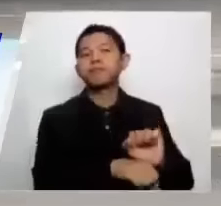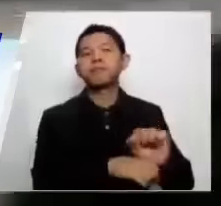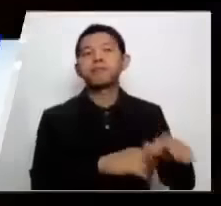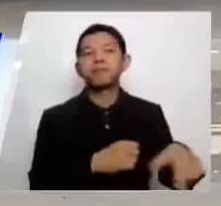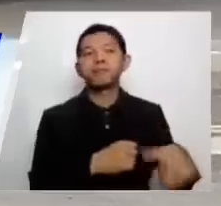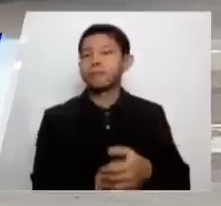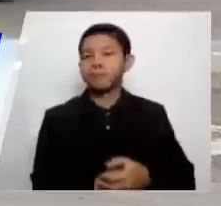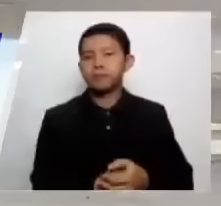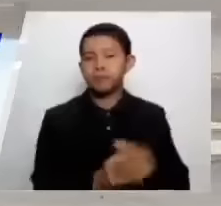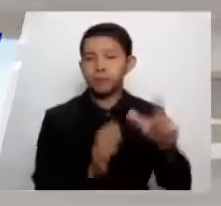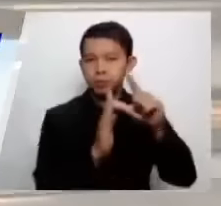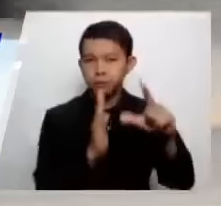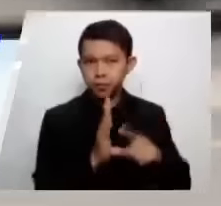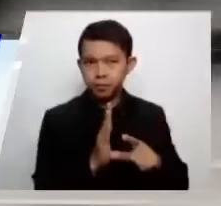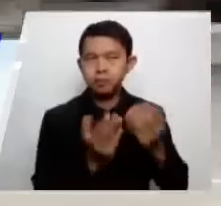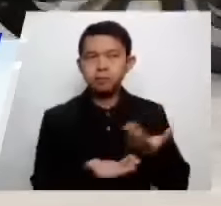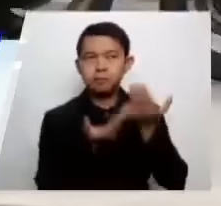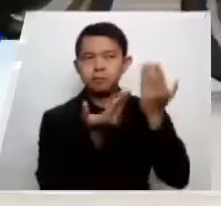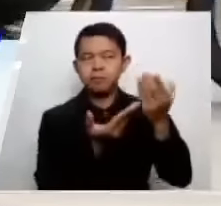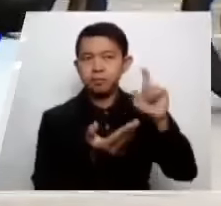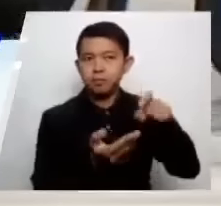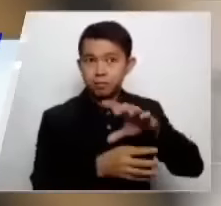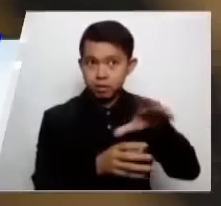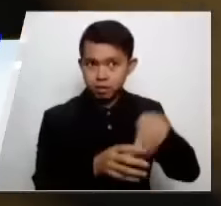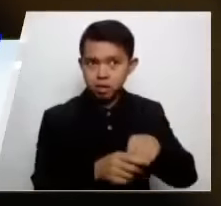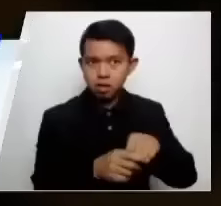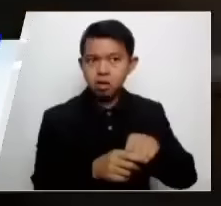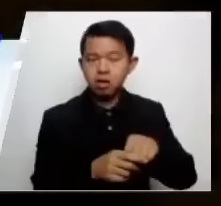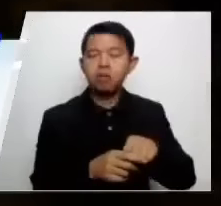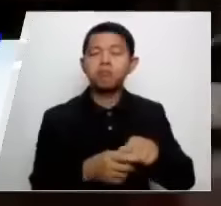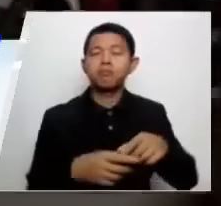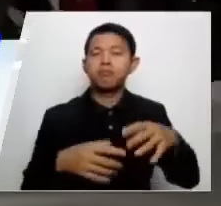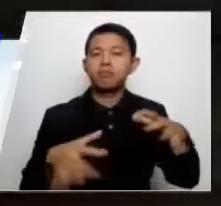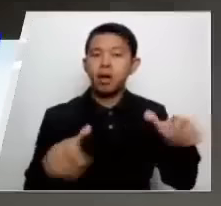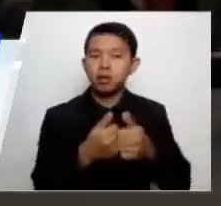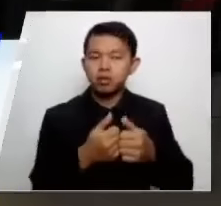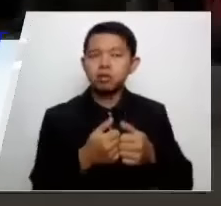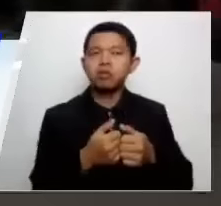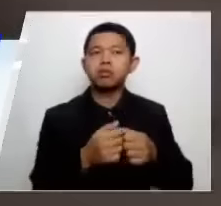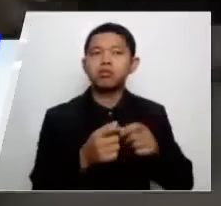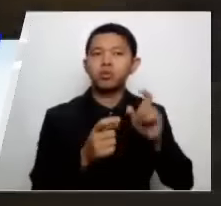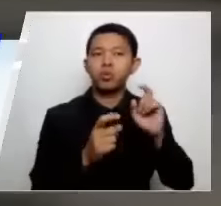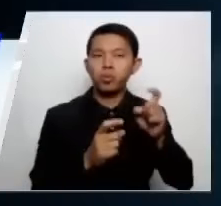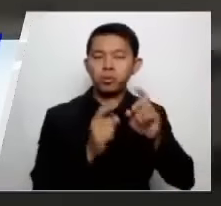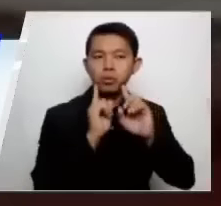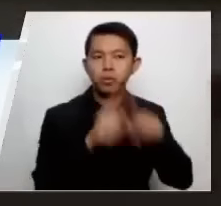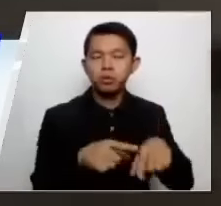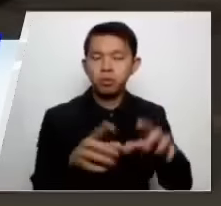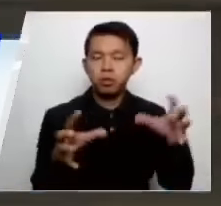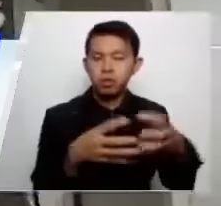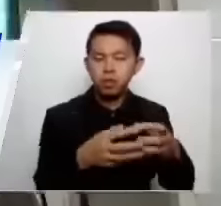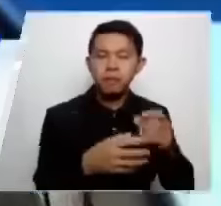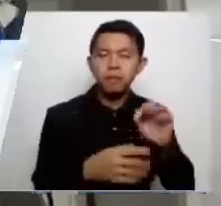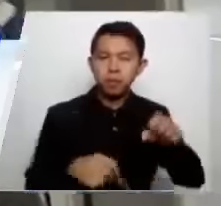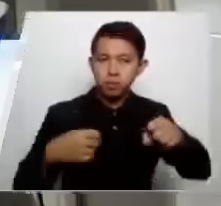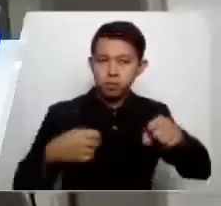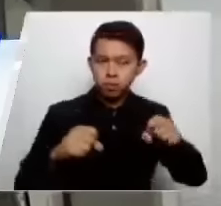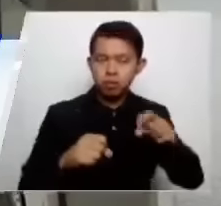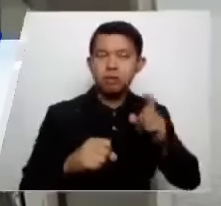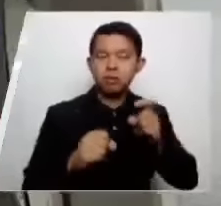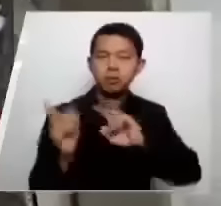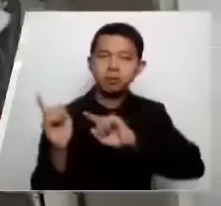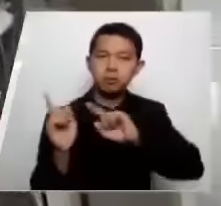batas, magkakaroon ng Accident Quick Response Team para marespondihan agad ang mga maa-accidenting rider o pasahero. Dapat na po